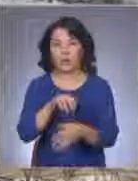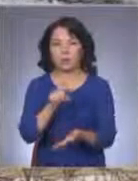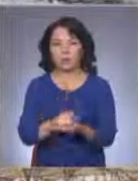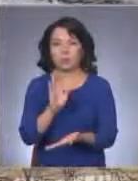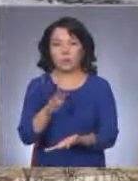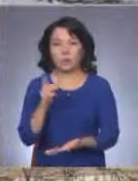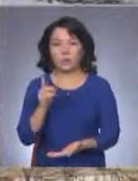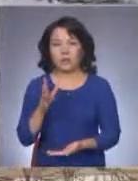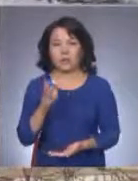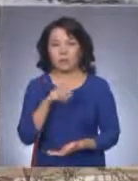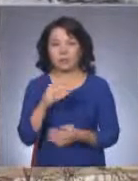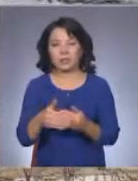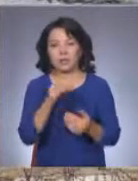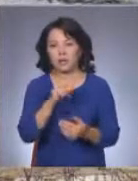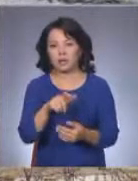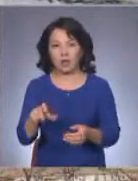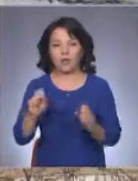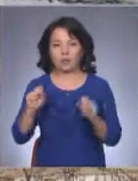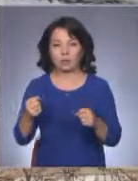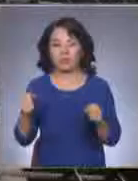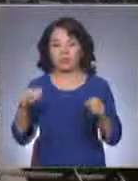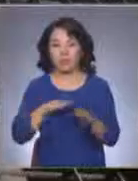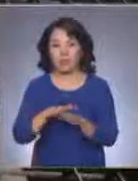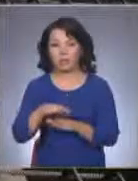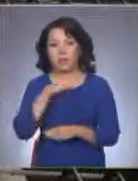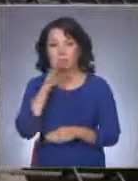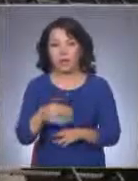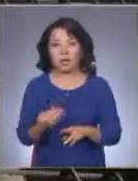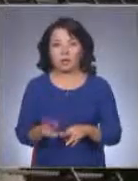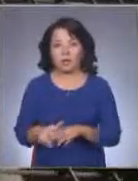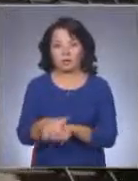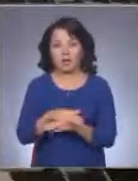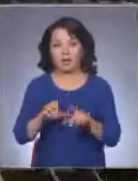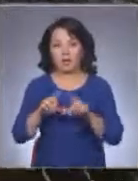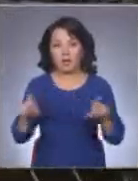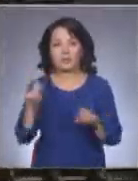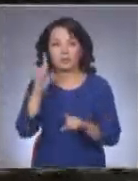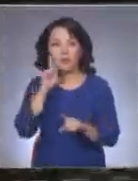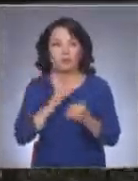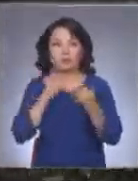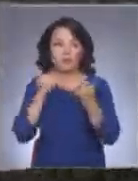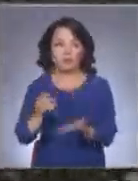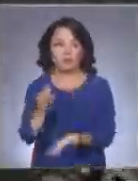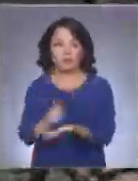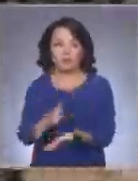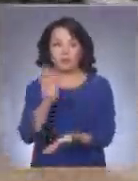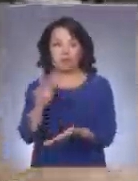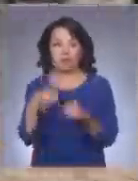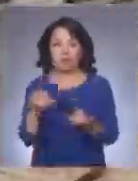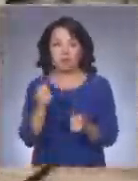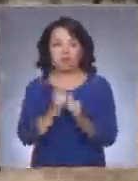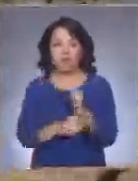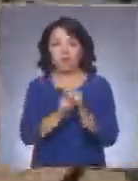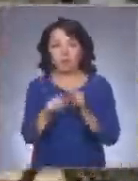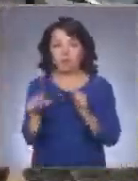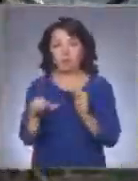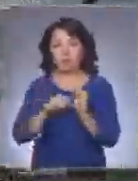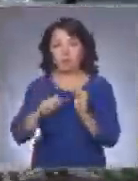сыйымдылығы 1,5 мың адамды құрайды. Бұл мекемелер бұрынғыларына қарағанда ыңғайлы болады деп көзделуде. Қамаудағы әр